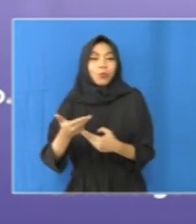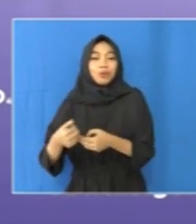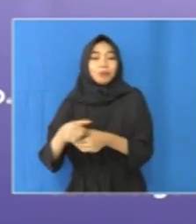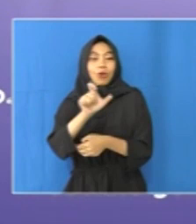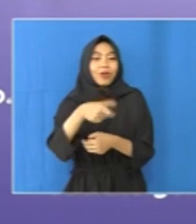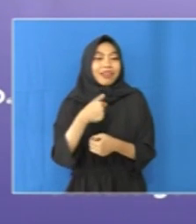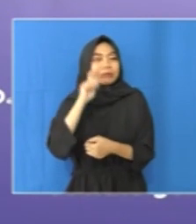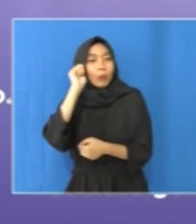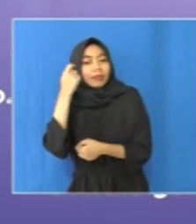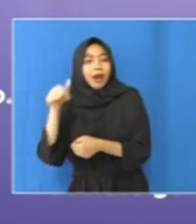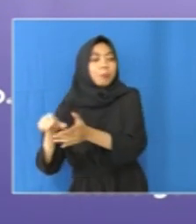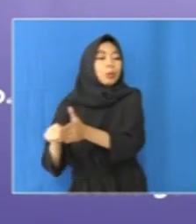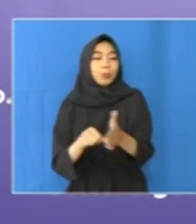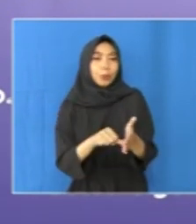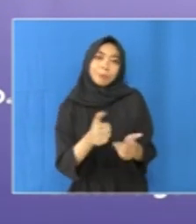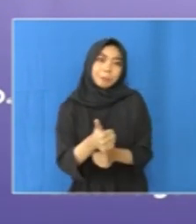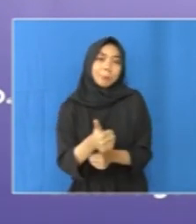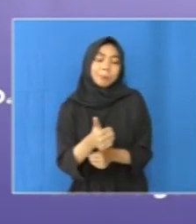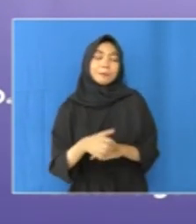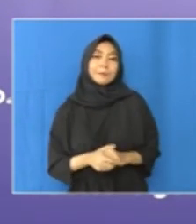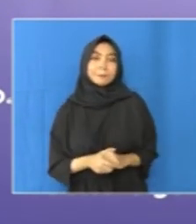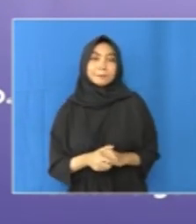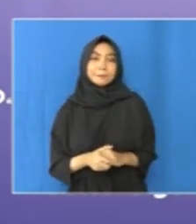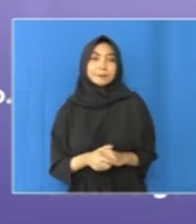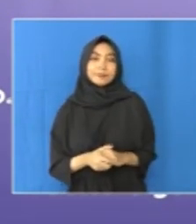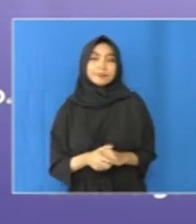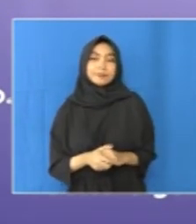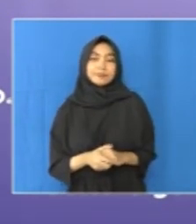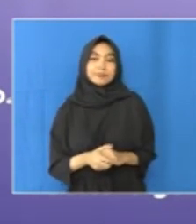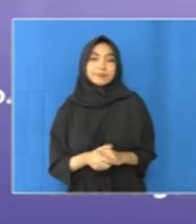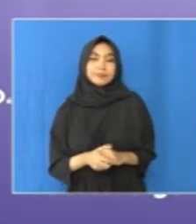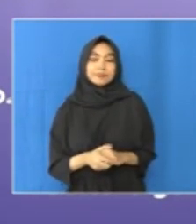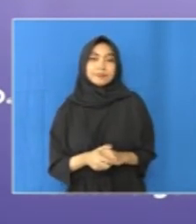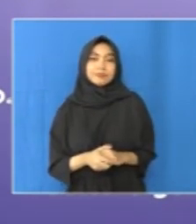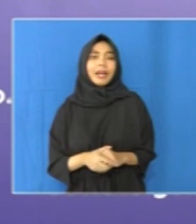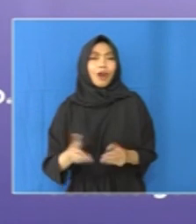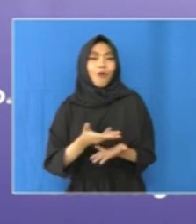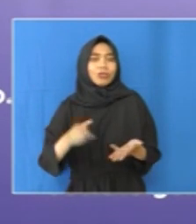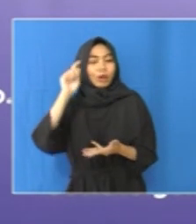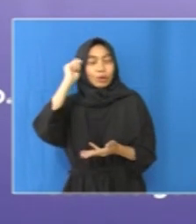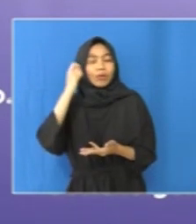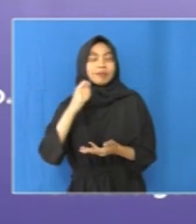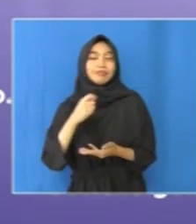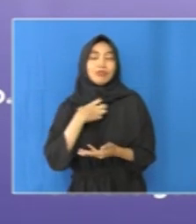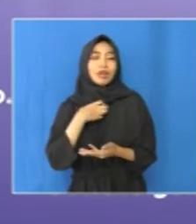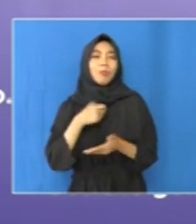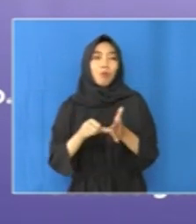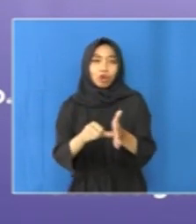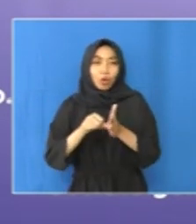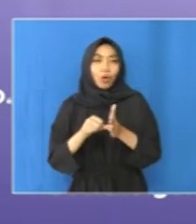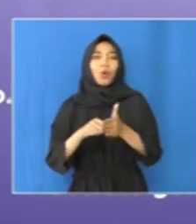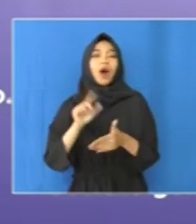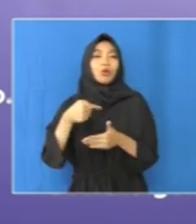kemanusiaan sikap gotong royong sangat dibutuhkan dalam kondisi seperti ini Hai